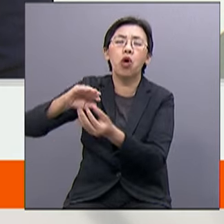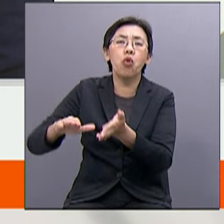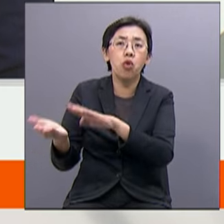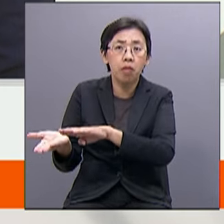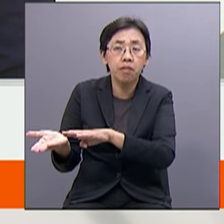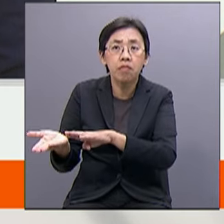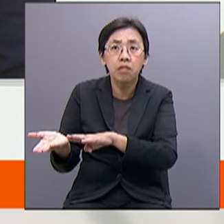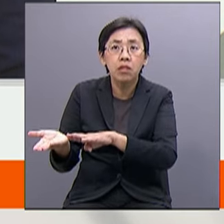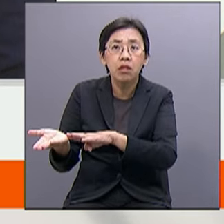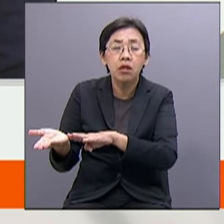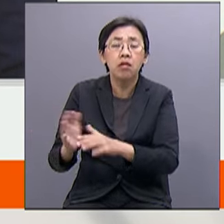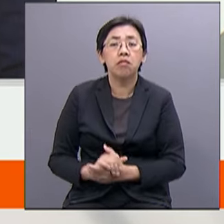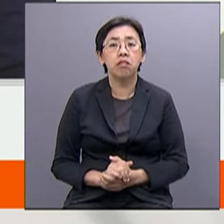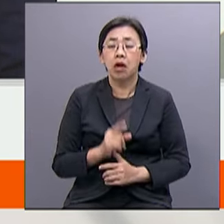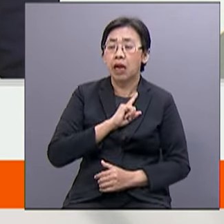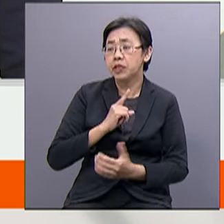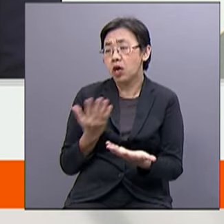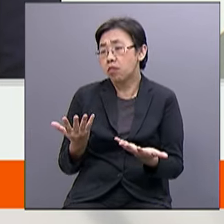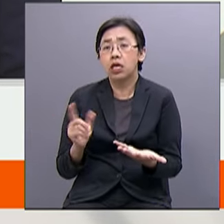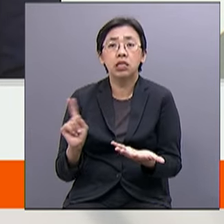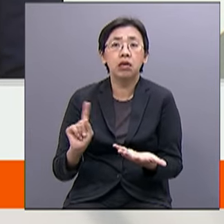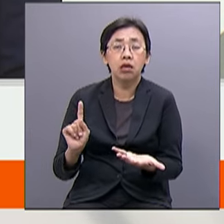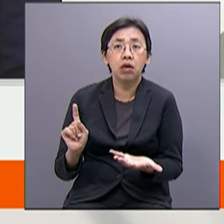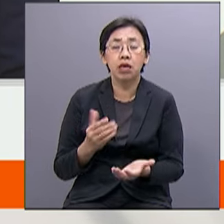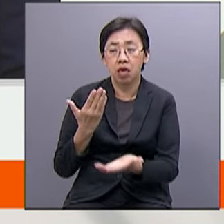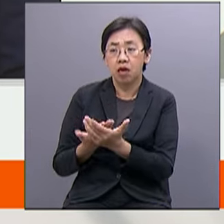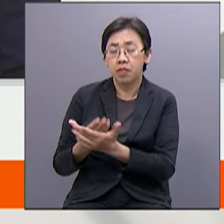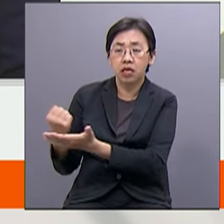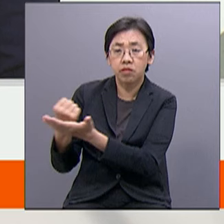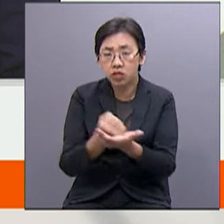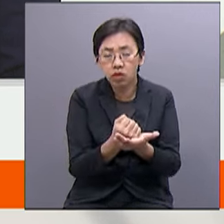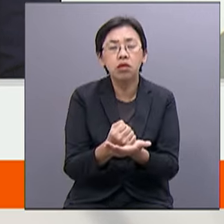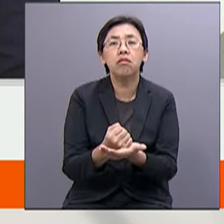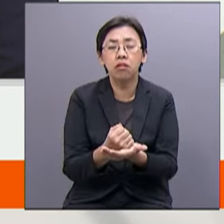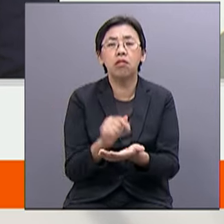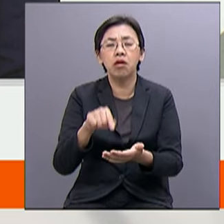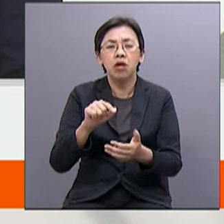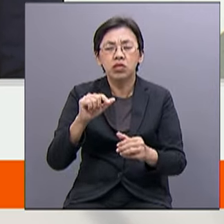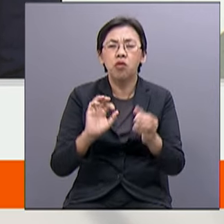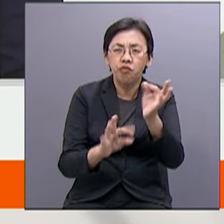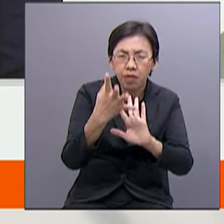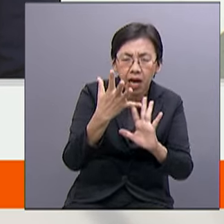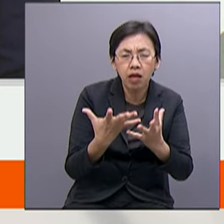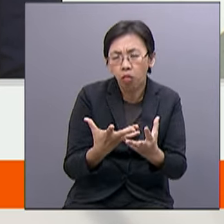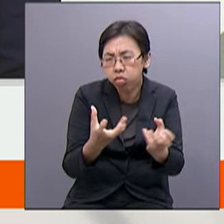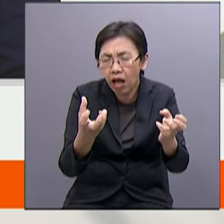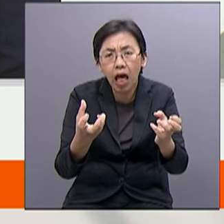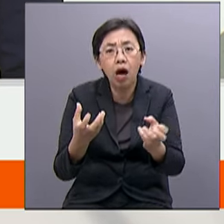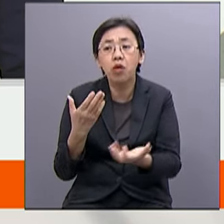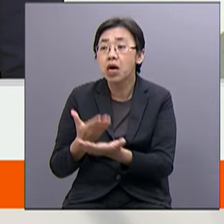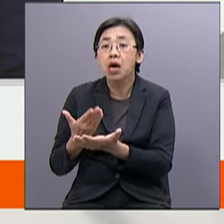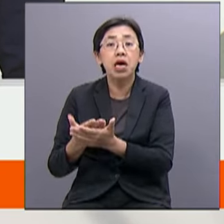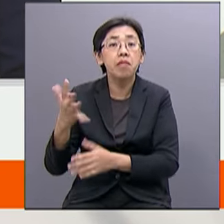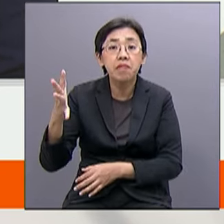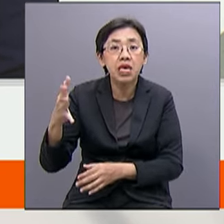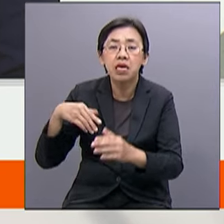การไปเรียกรับความรับผิดชอบคืนจากเขาว่าจะต้องมีเงินมาช่วยในการฟื้นฟูเงินก็ไม่พอไม่มีไม่หนีไม่จ่าย